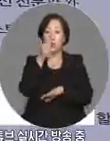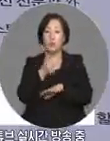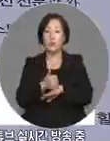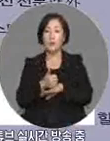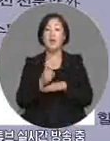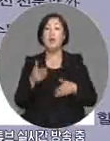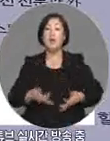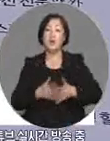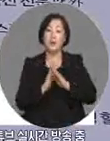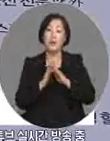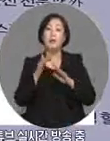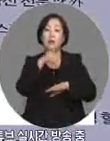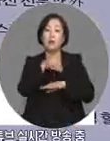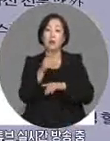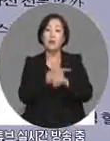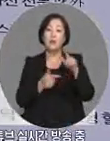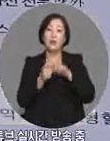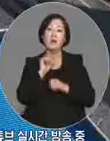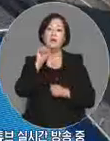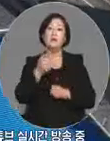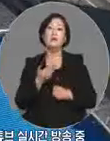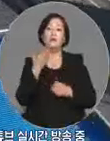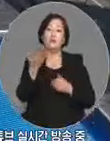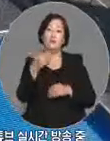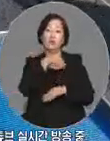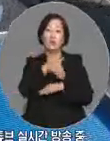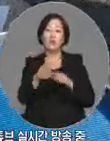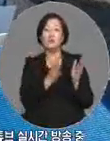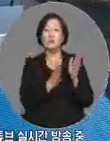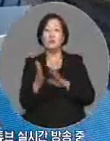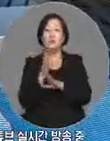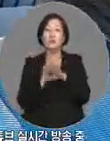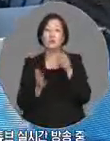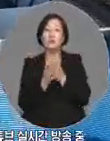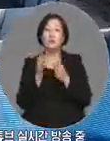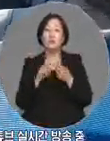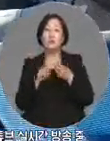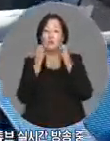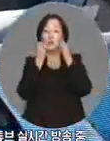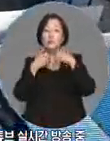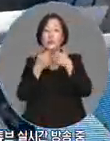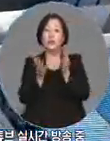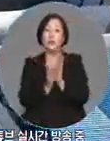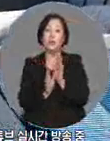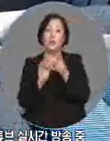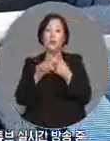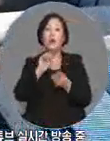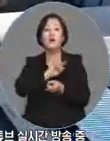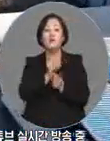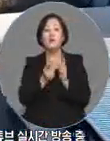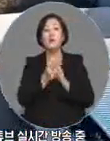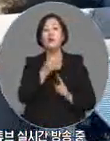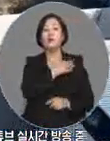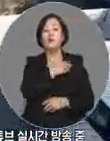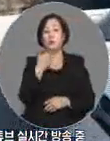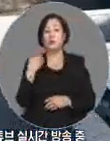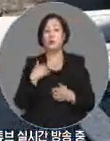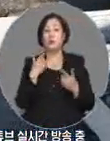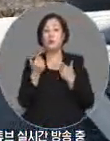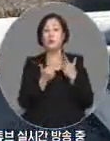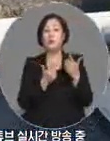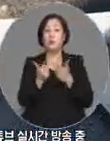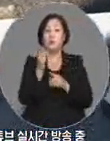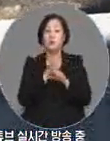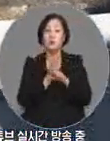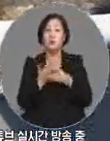계획에 대한 승인 여부를 결정할 방침입니다 다만 울산시와 신세계 측이 내부적으로 충분한 협의를 가진 것으로 여겨지는만큼